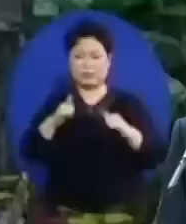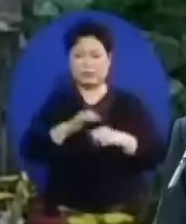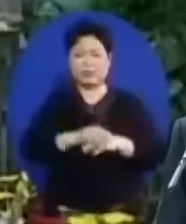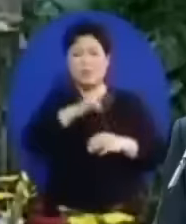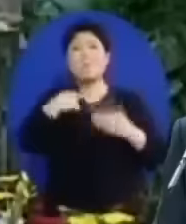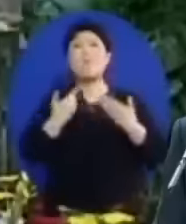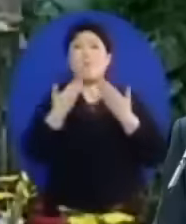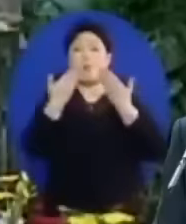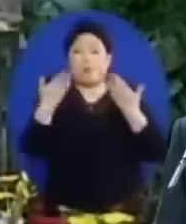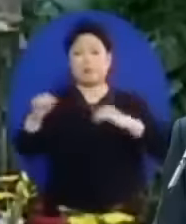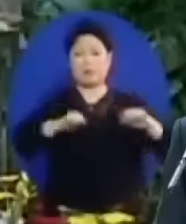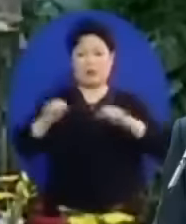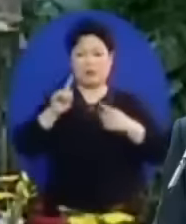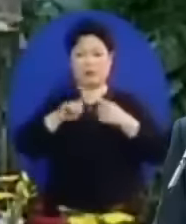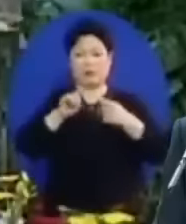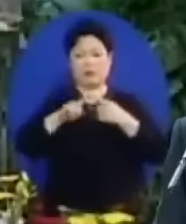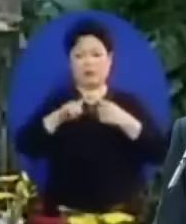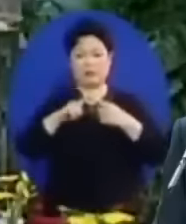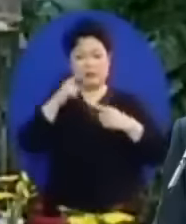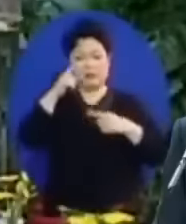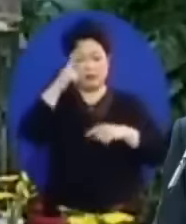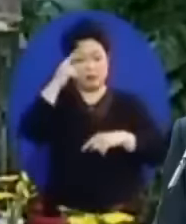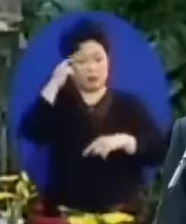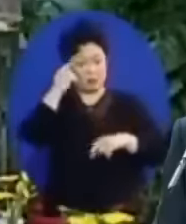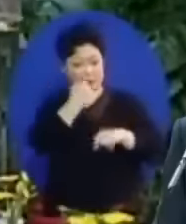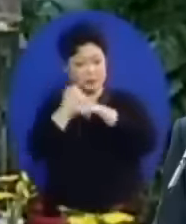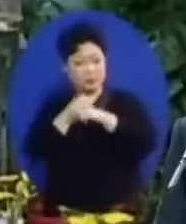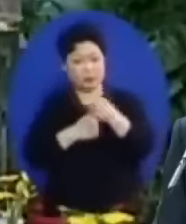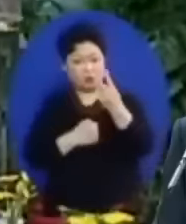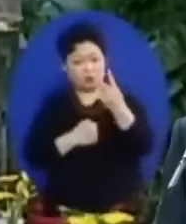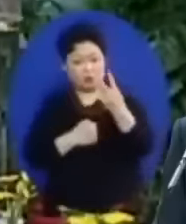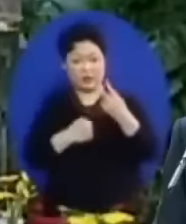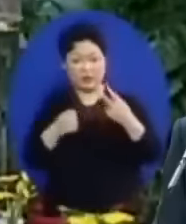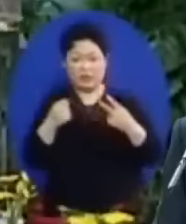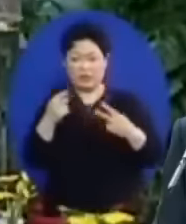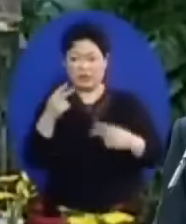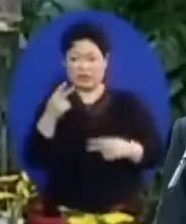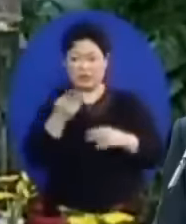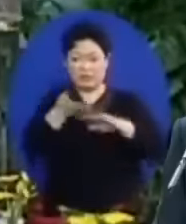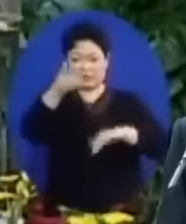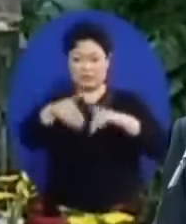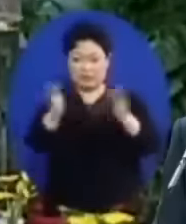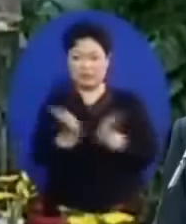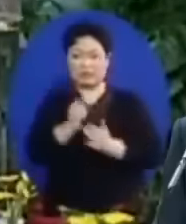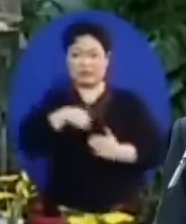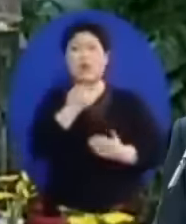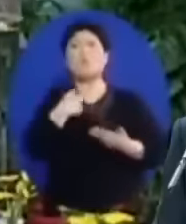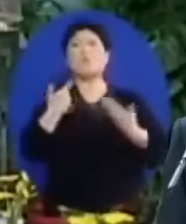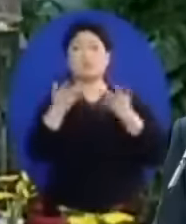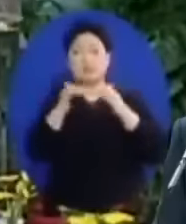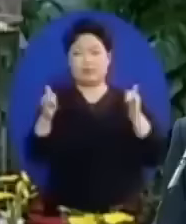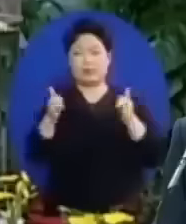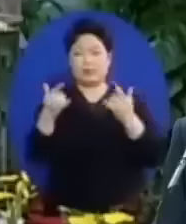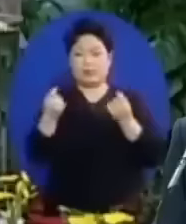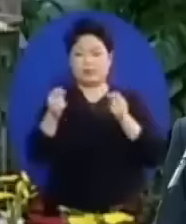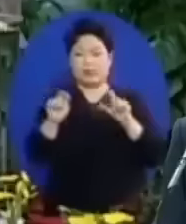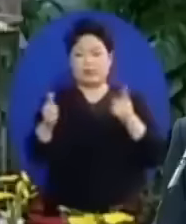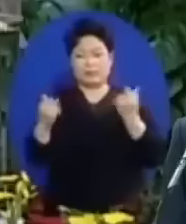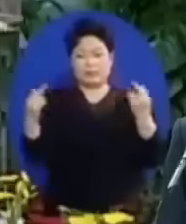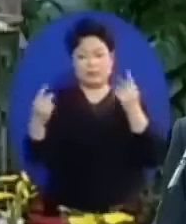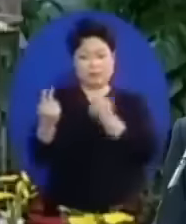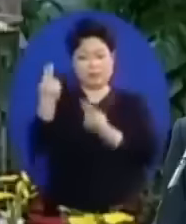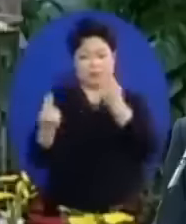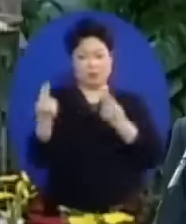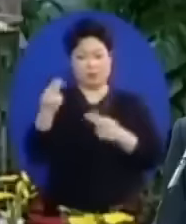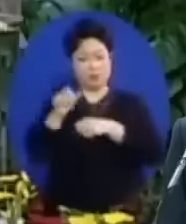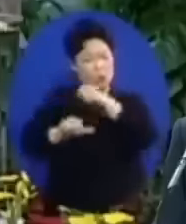봉사활동 여부에 대한 결과를 조사했습니다. 그 결과 2개 이상의 단체에서 자원봉사를 하고 있는 사람은 그렇지 않은 사람에 비해